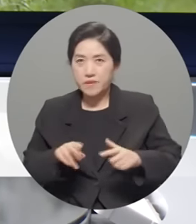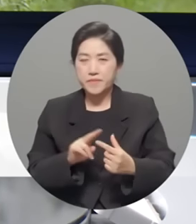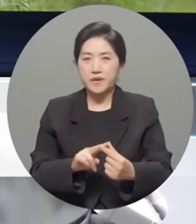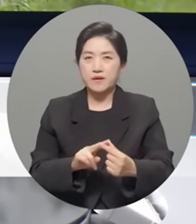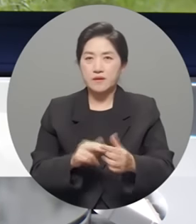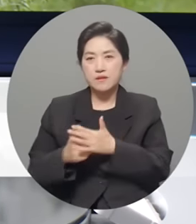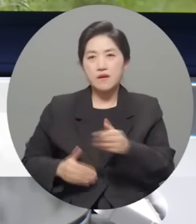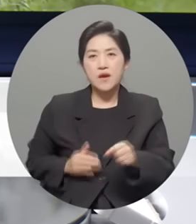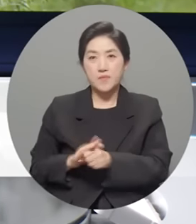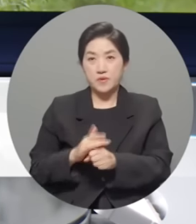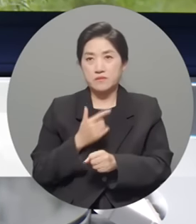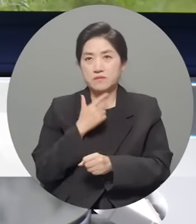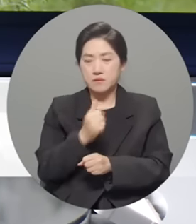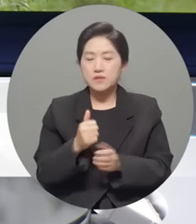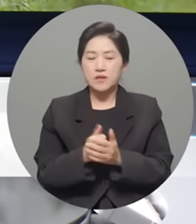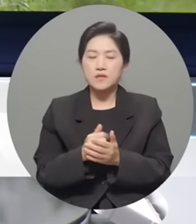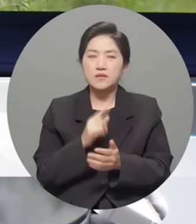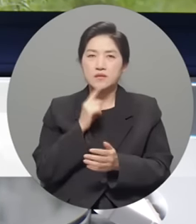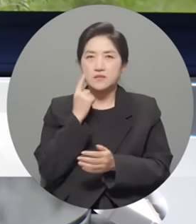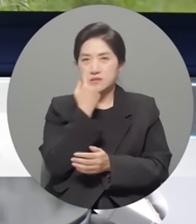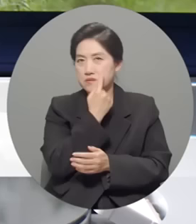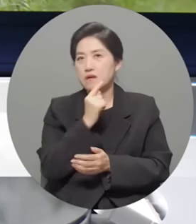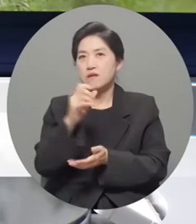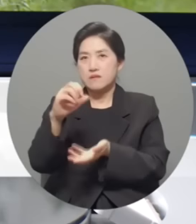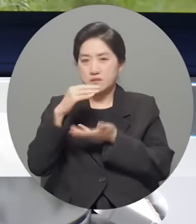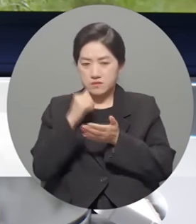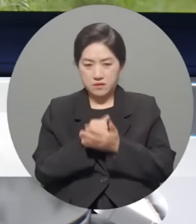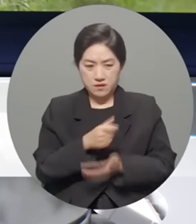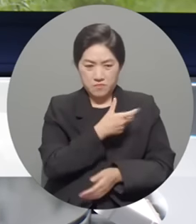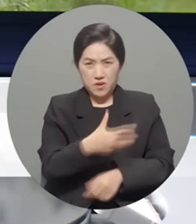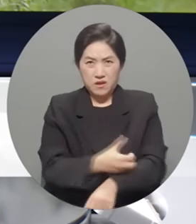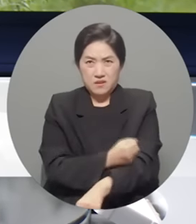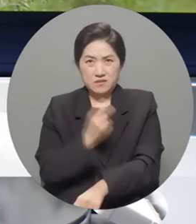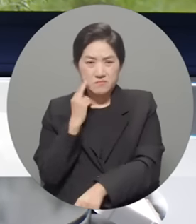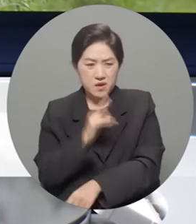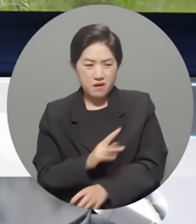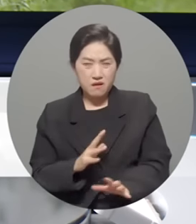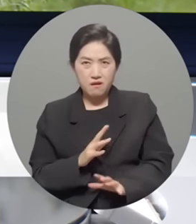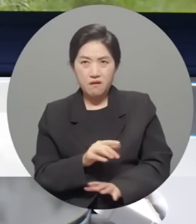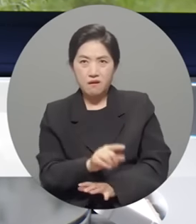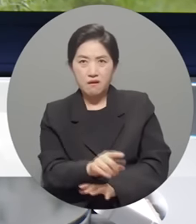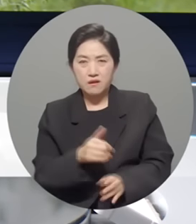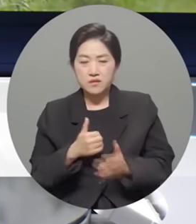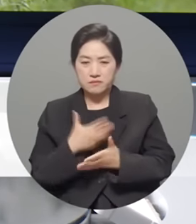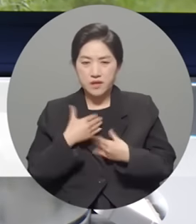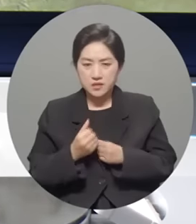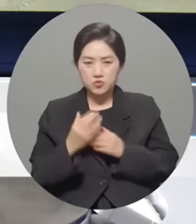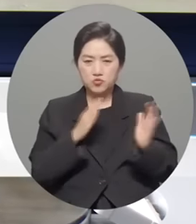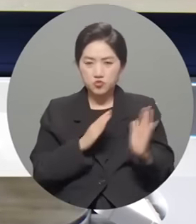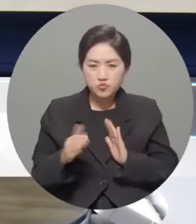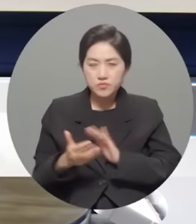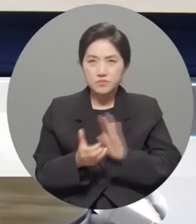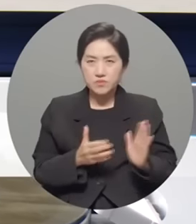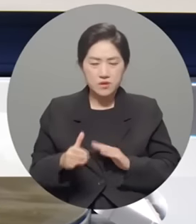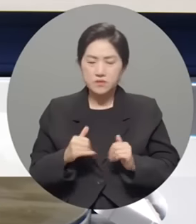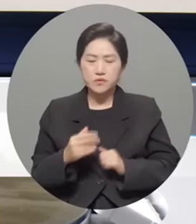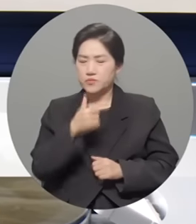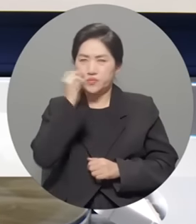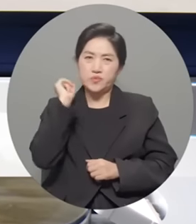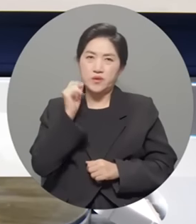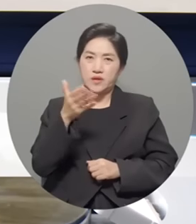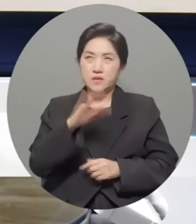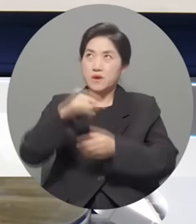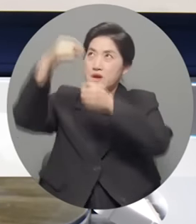증언했습니다. 강한 물살이 눈으로도 보였지만 안전장비도 사전 준비도 부족했다고 했습니다. 하지만 당시 이들에게